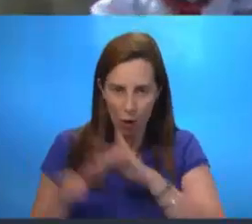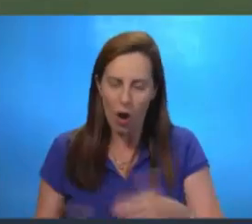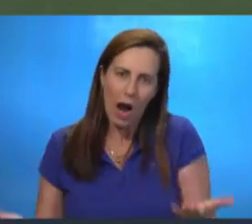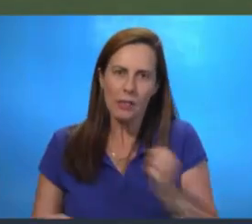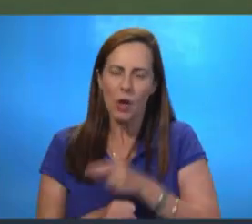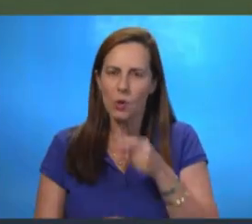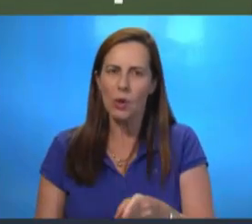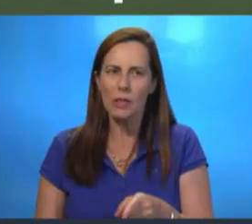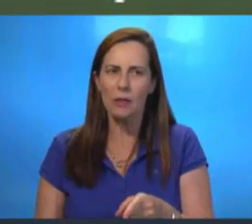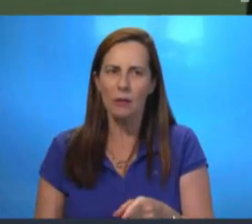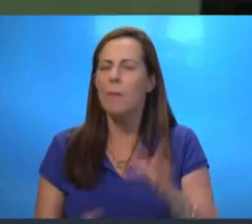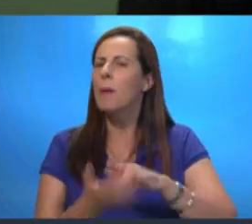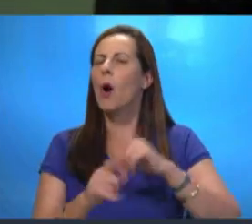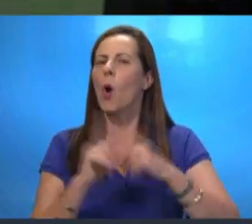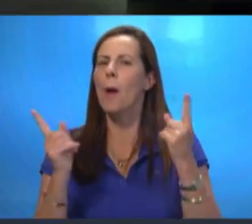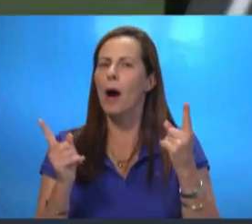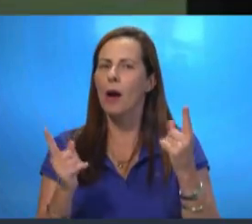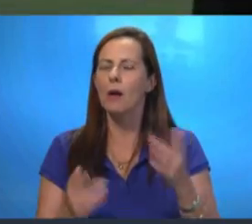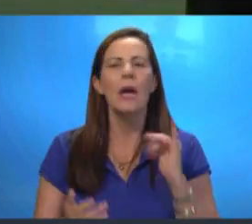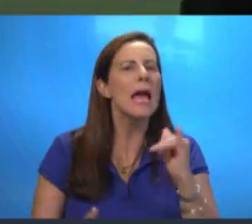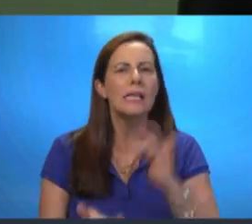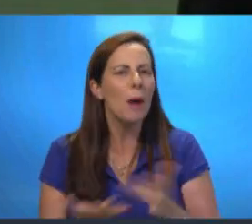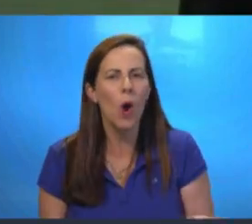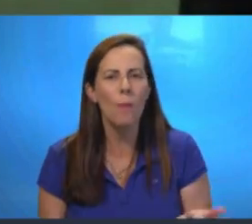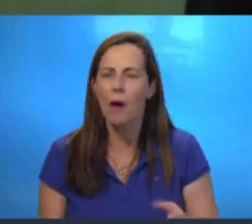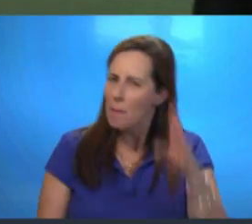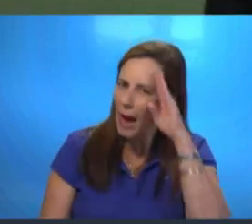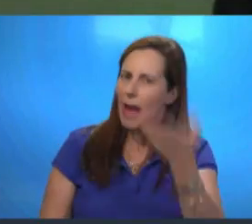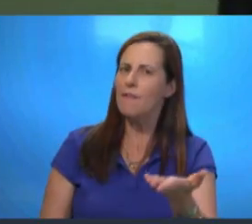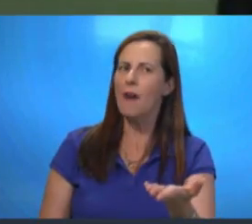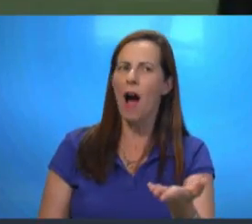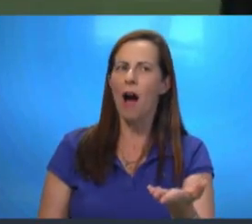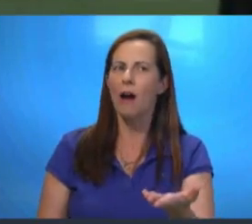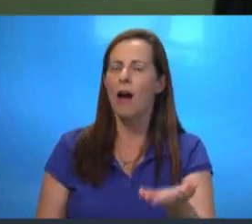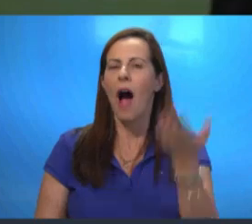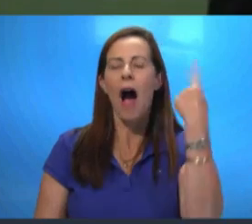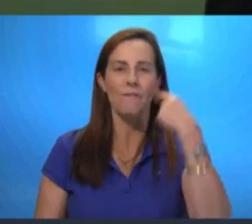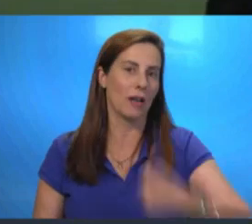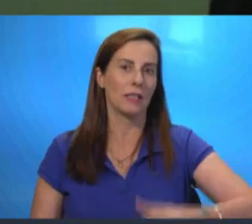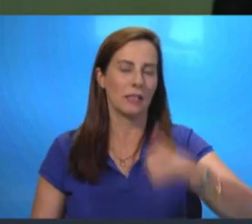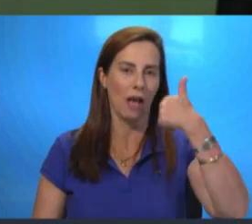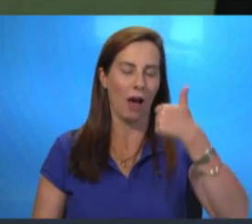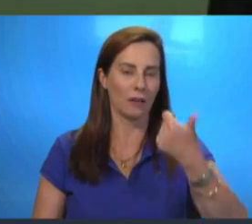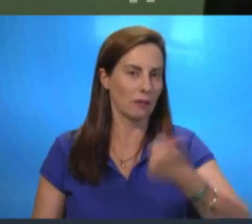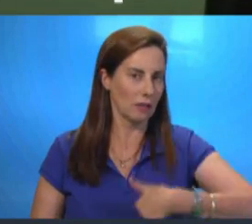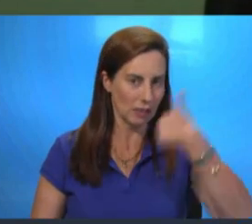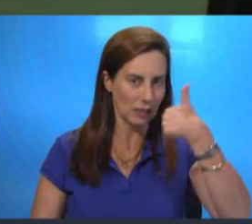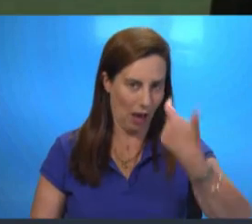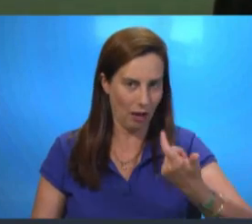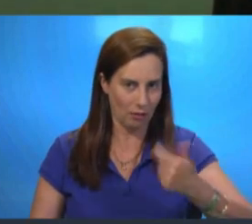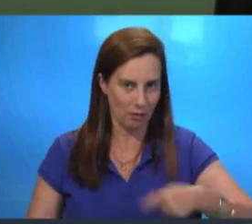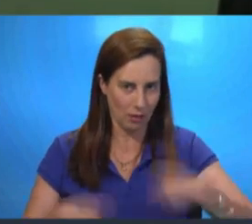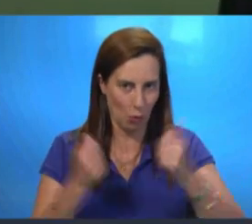זה במקום אחר. איזה מקום? בחיפה, היה הסכם, אז אבל מרי